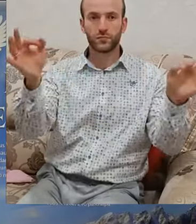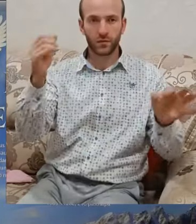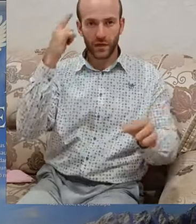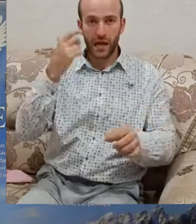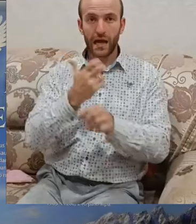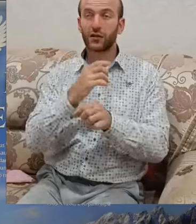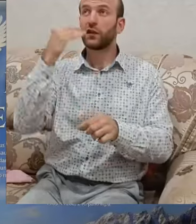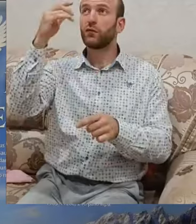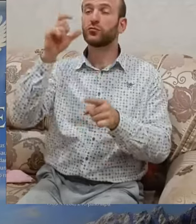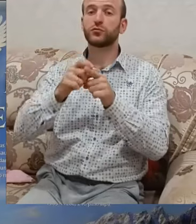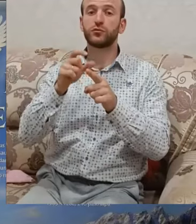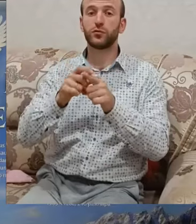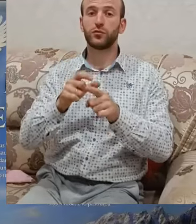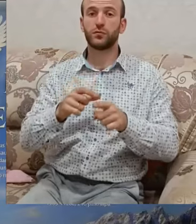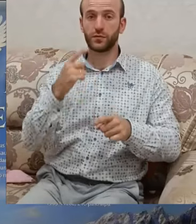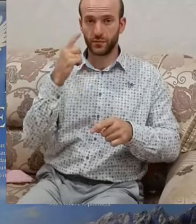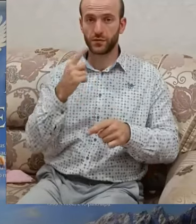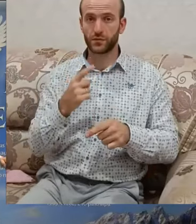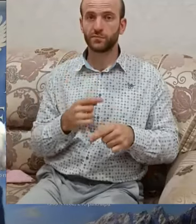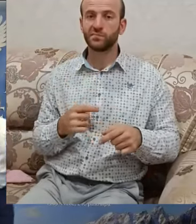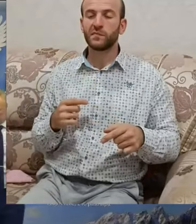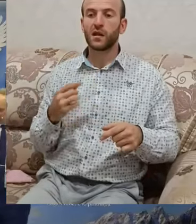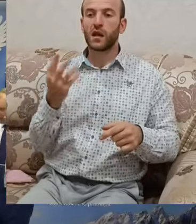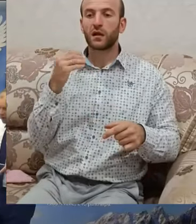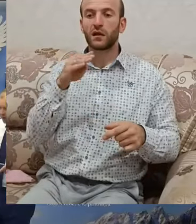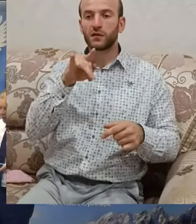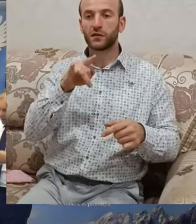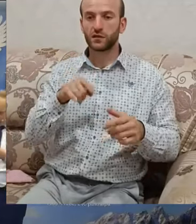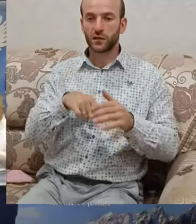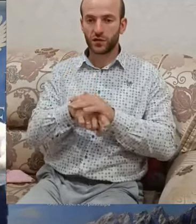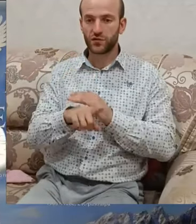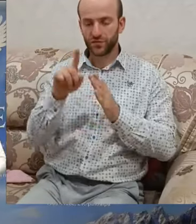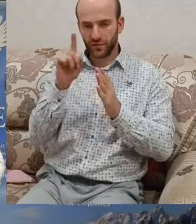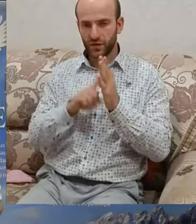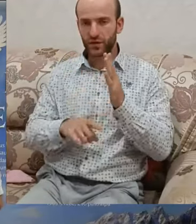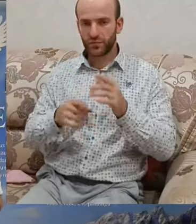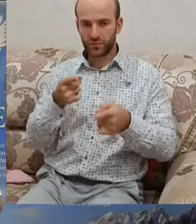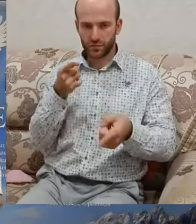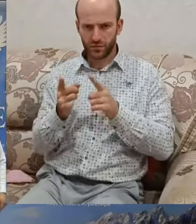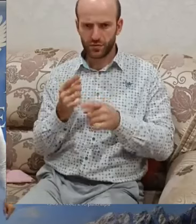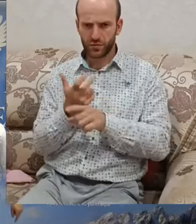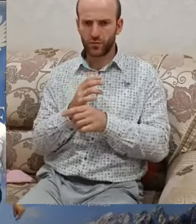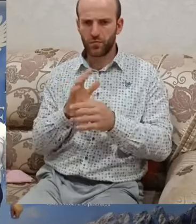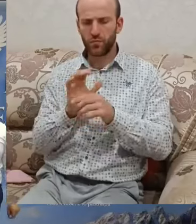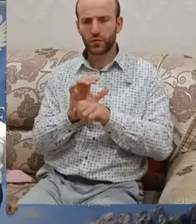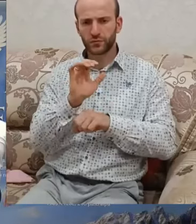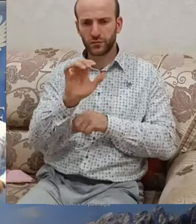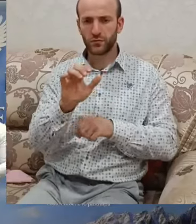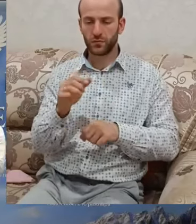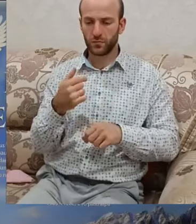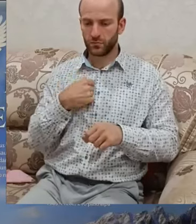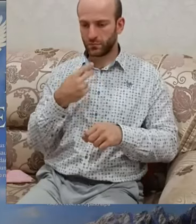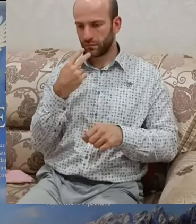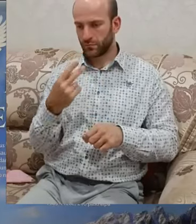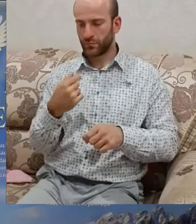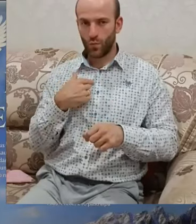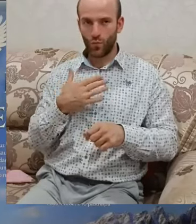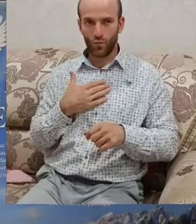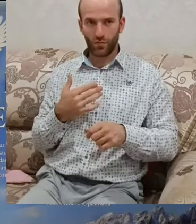iš tikrųjų, и когда я начал верить поистине в это послание, aš pamačiau pokyčius. Я увидел перемены. Nes